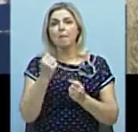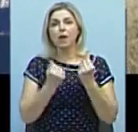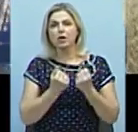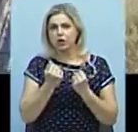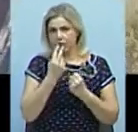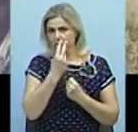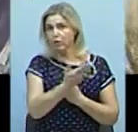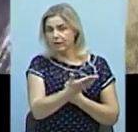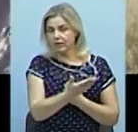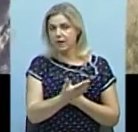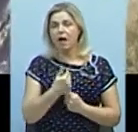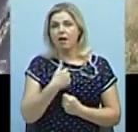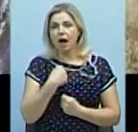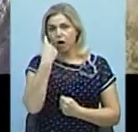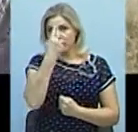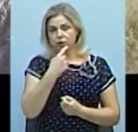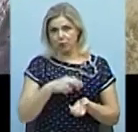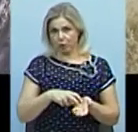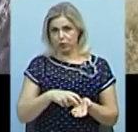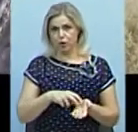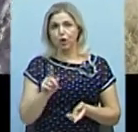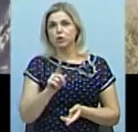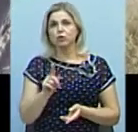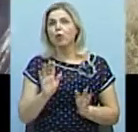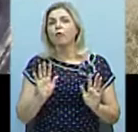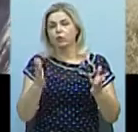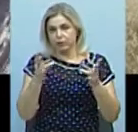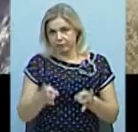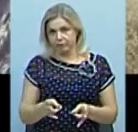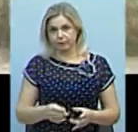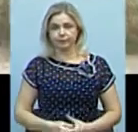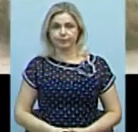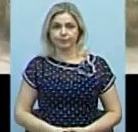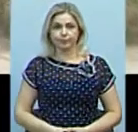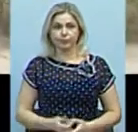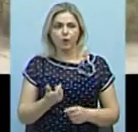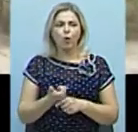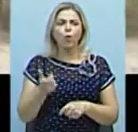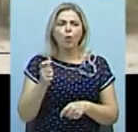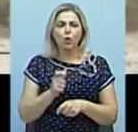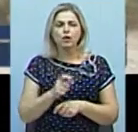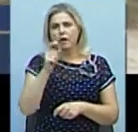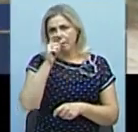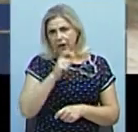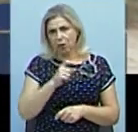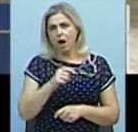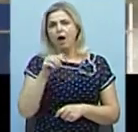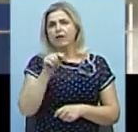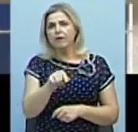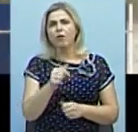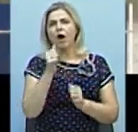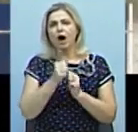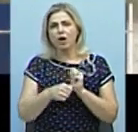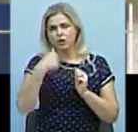їздять. Подивіться, я особисто побоююсь, що колись це відбудеться. Очень плохом. Його кожен рік там